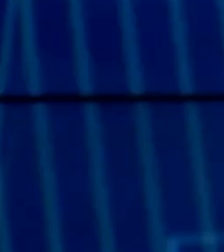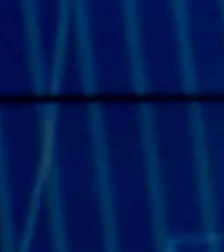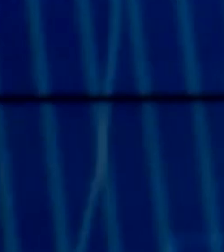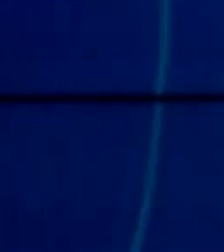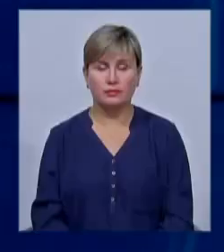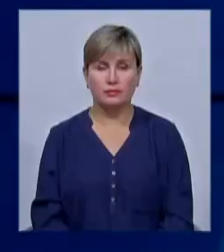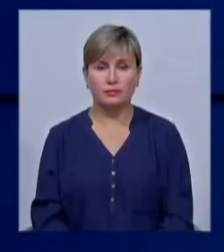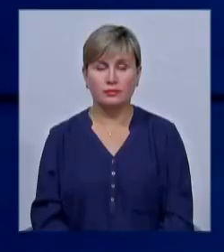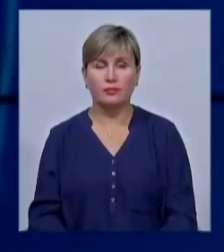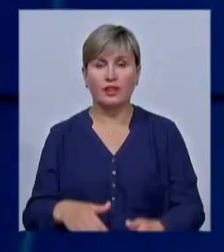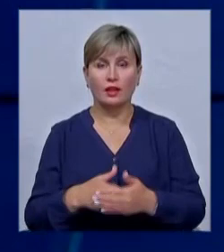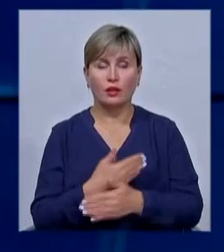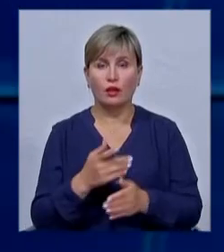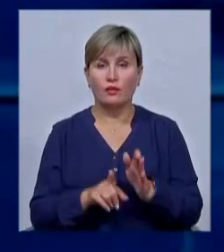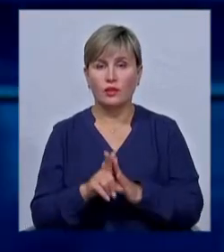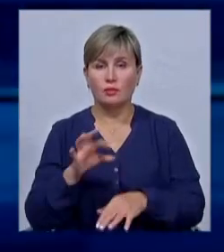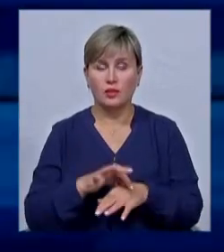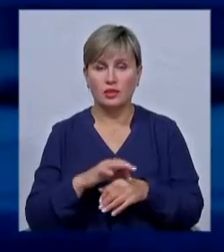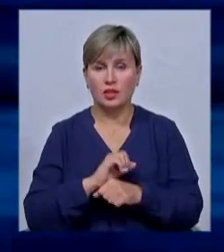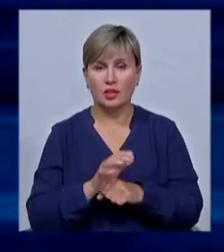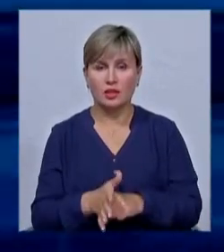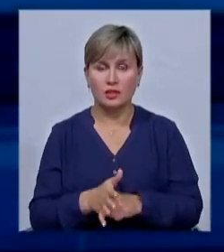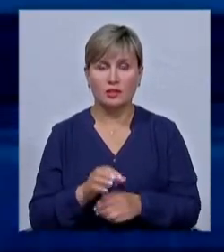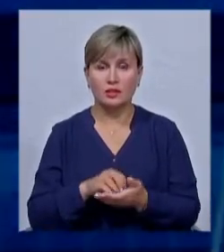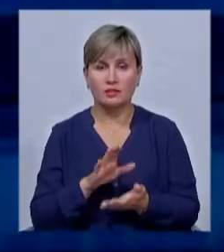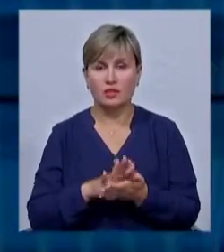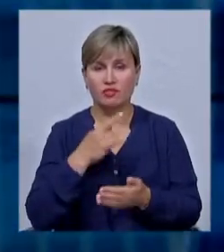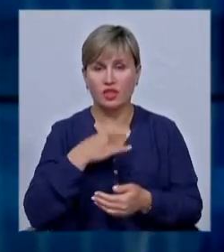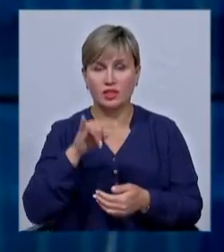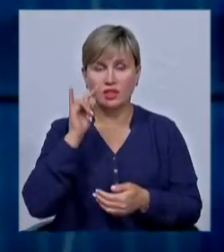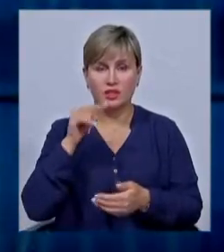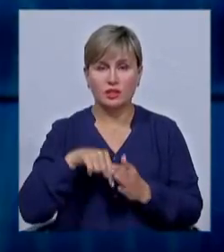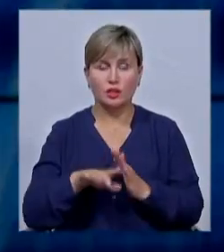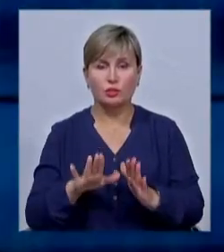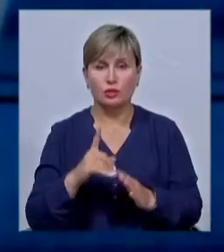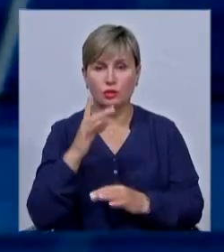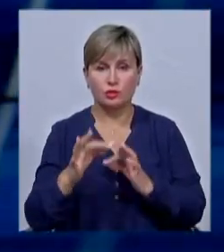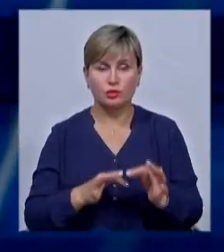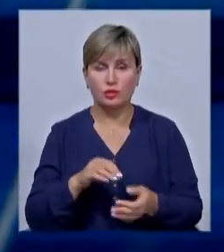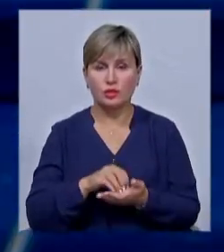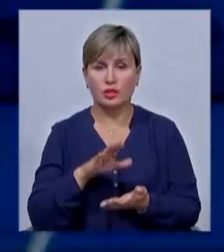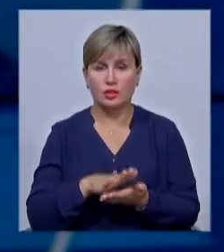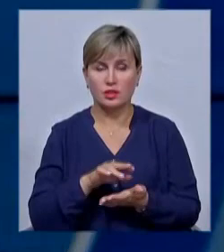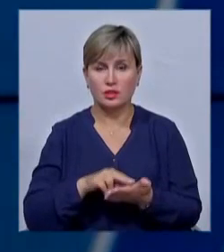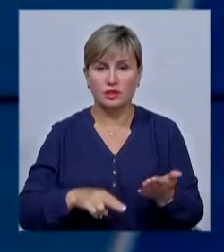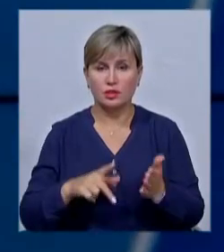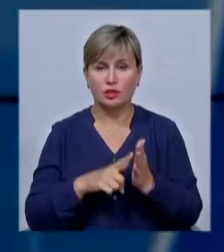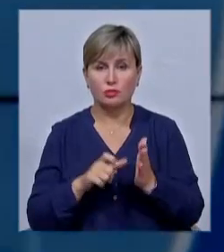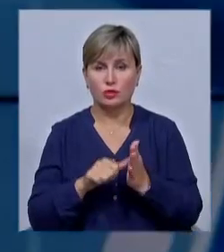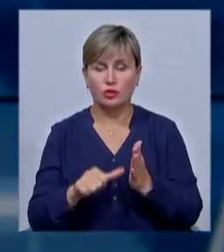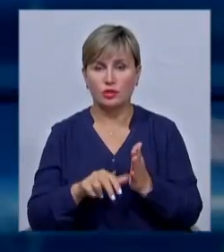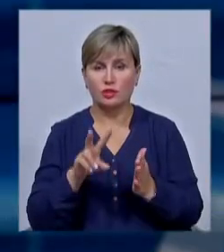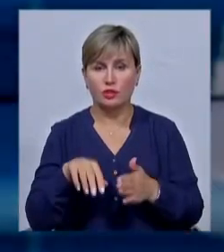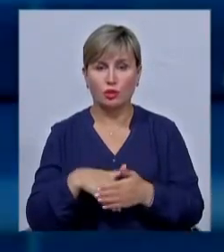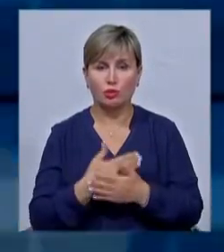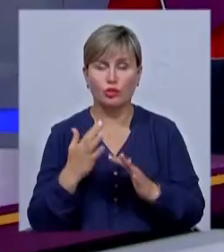новый всплеск заболеваемости коронавирусом зафиксирован в казахстане только за сутки зарегистрировано 762